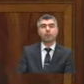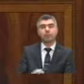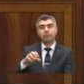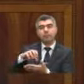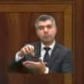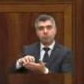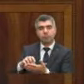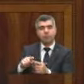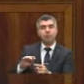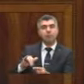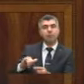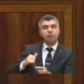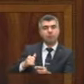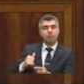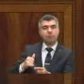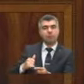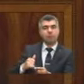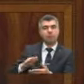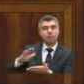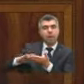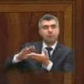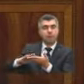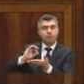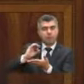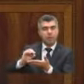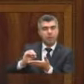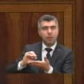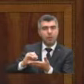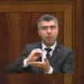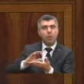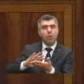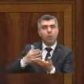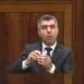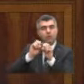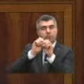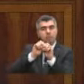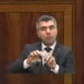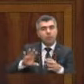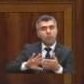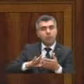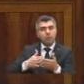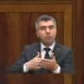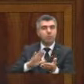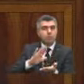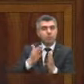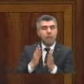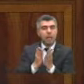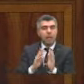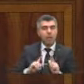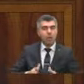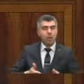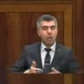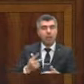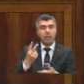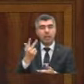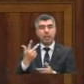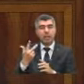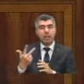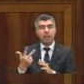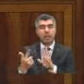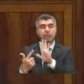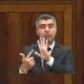الأسلاك فقد تطورت نسبة التغطية حيث وصلت إلى 73%